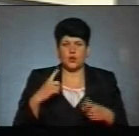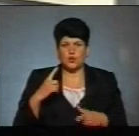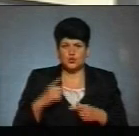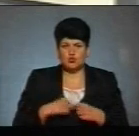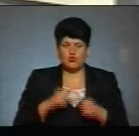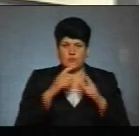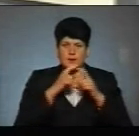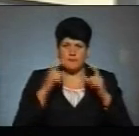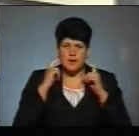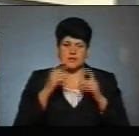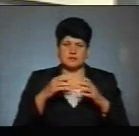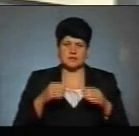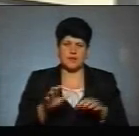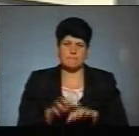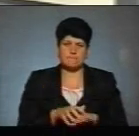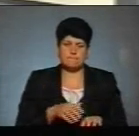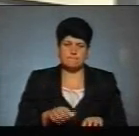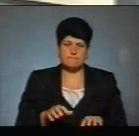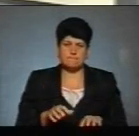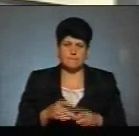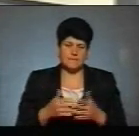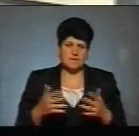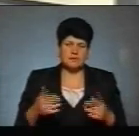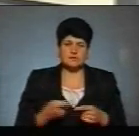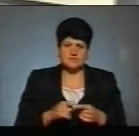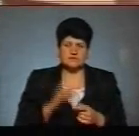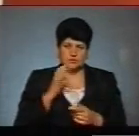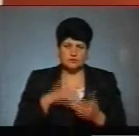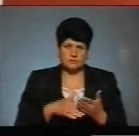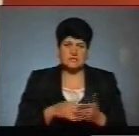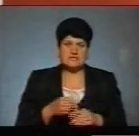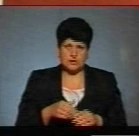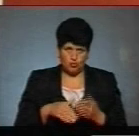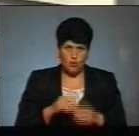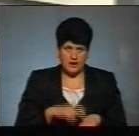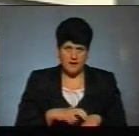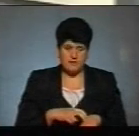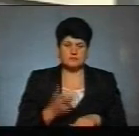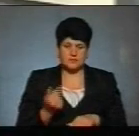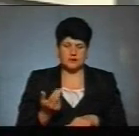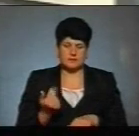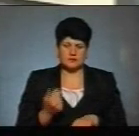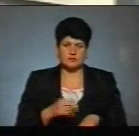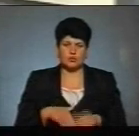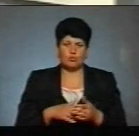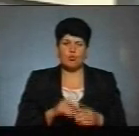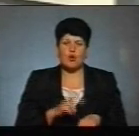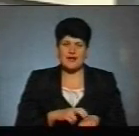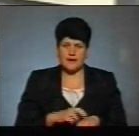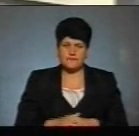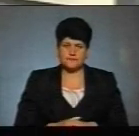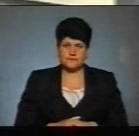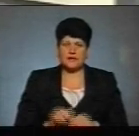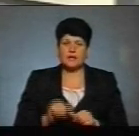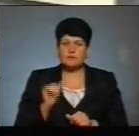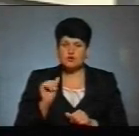для нас буде, скажімо так, ну, одна з таких дуже серйозних... Це допомога лікарям переважно? Так, це допомога лікарям. І крім цього,